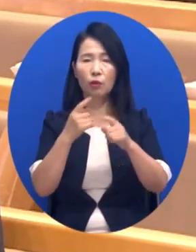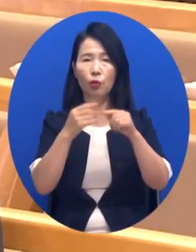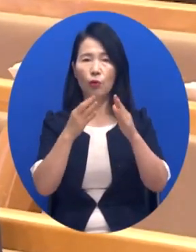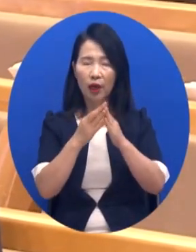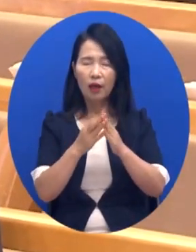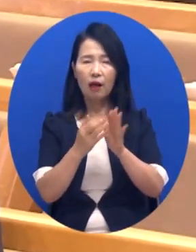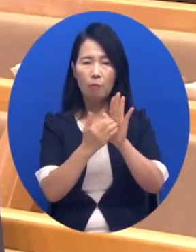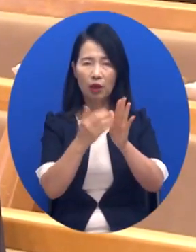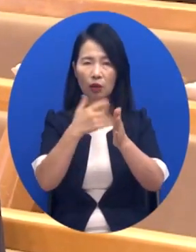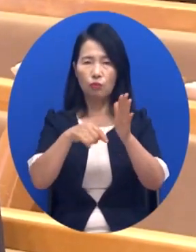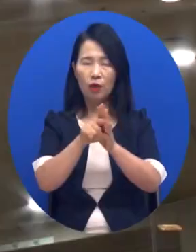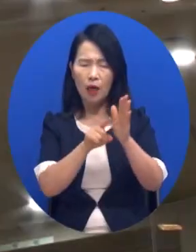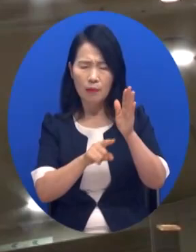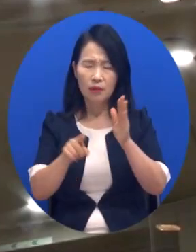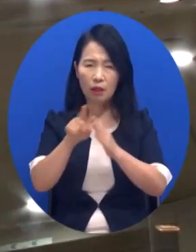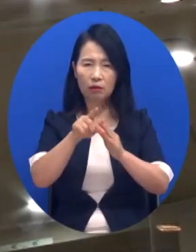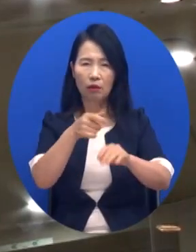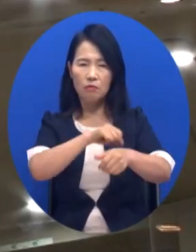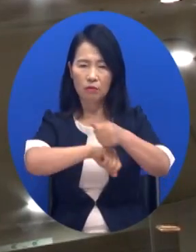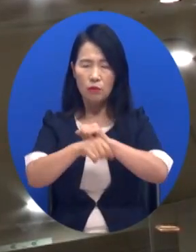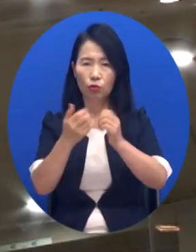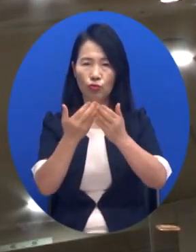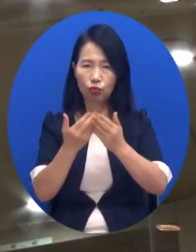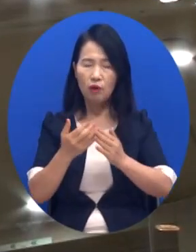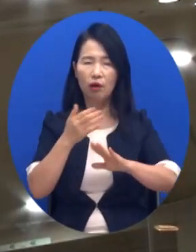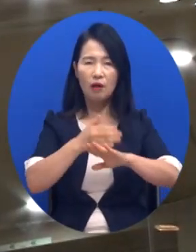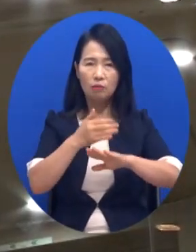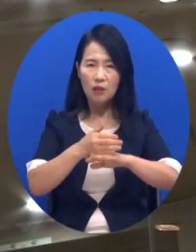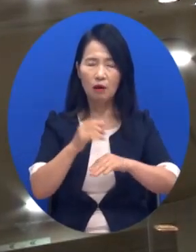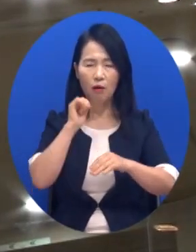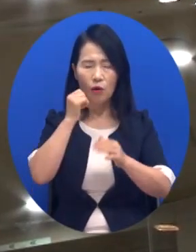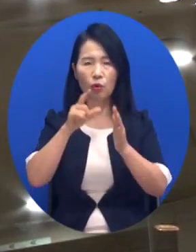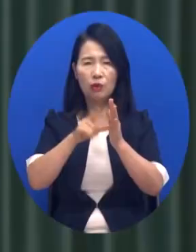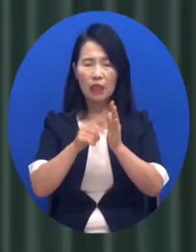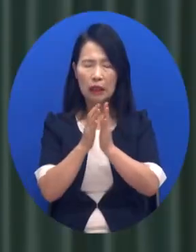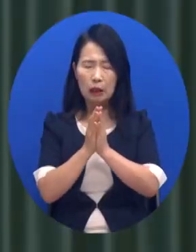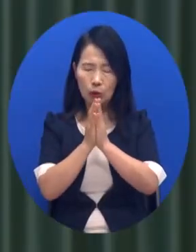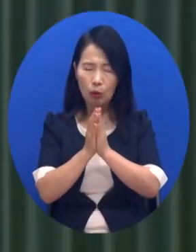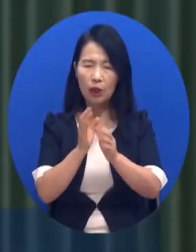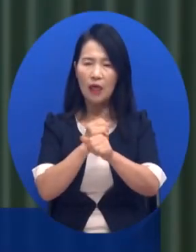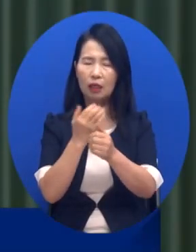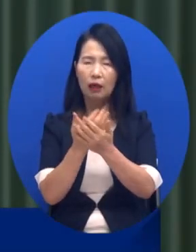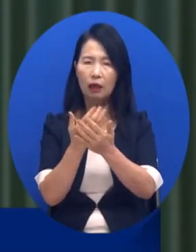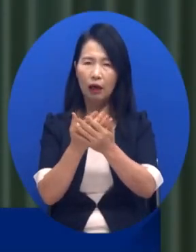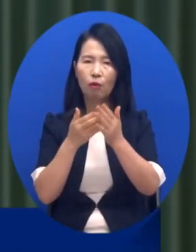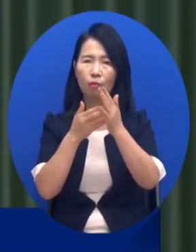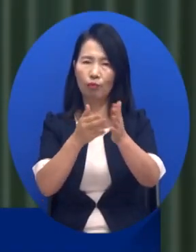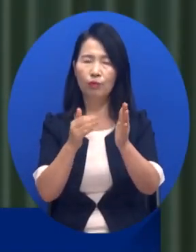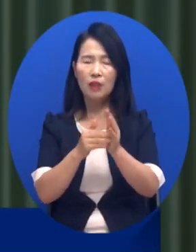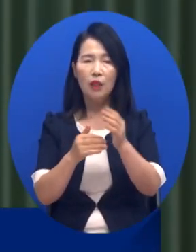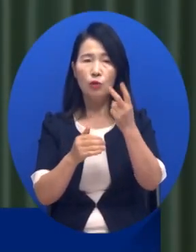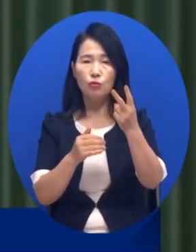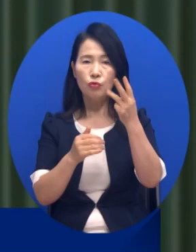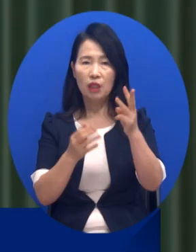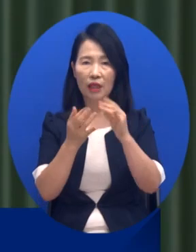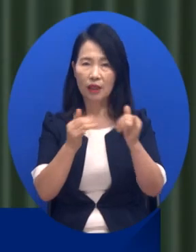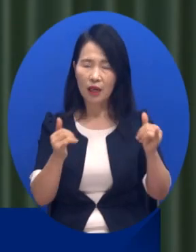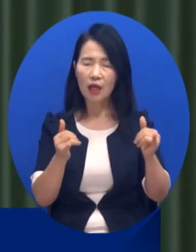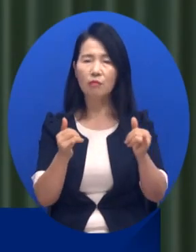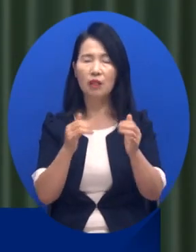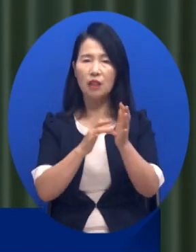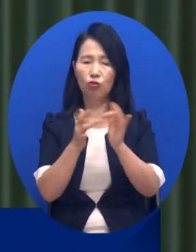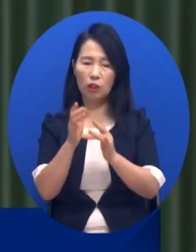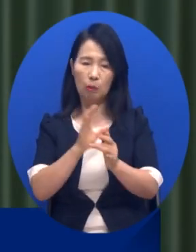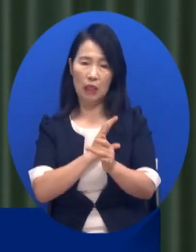감사하다며 어려운 시기 기도의 손을 모아달라는 뜻도 전달했습니다. 두세 사람이 내 이름으로 모인